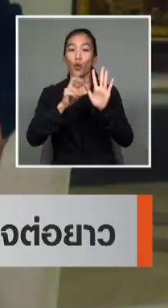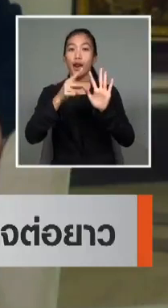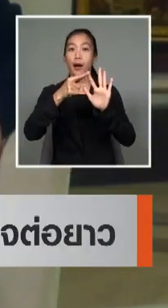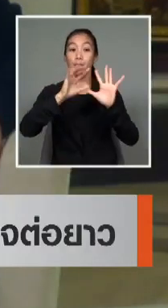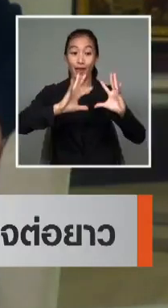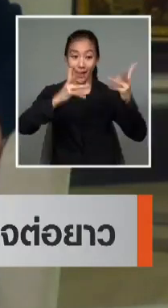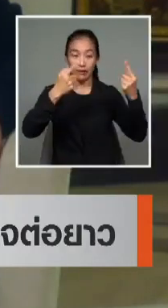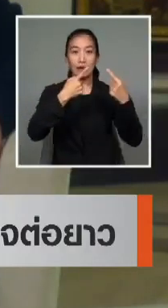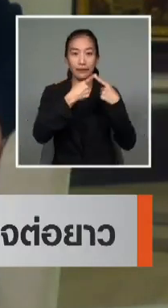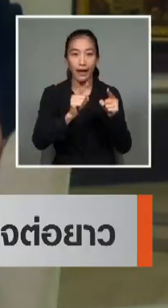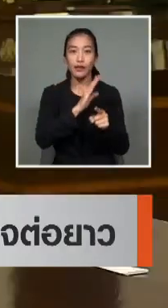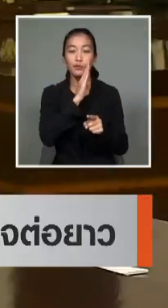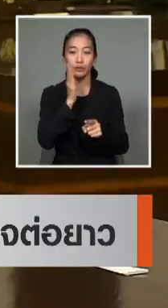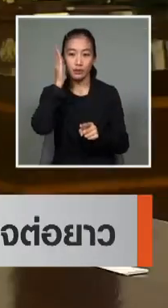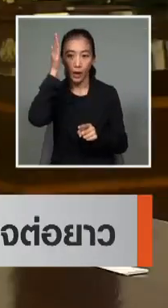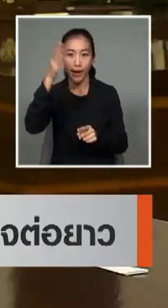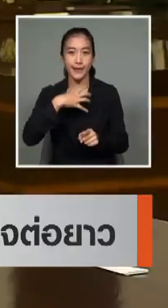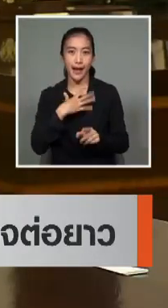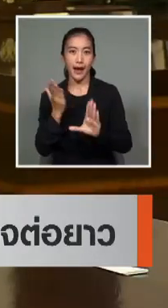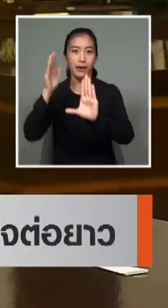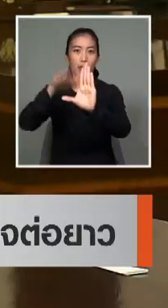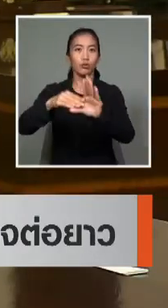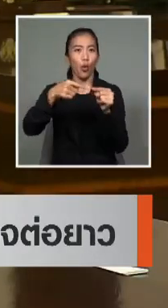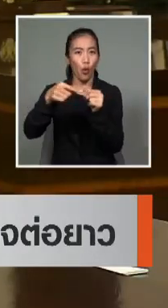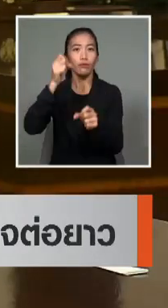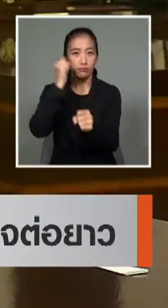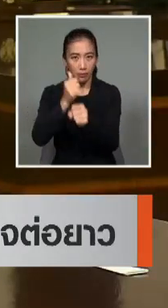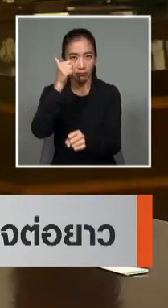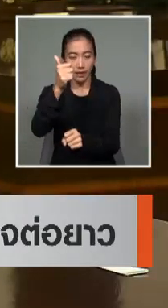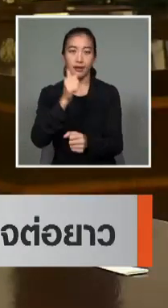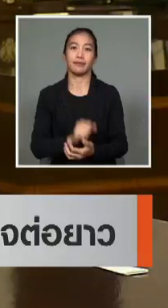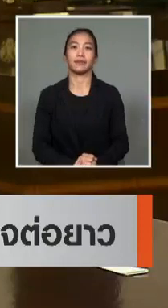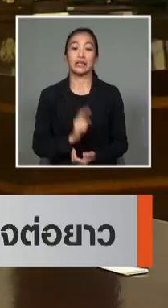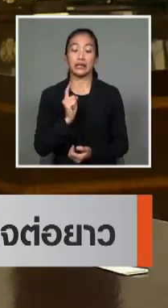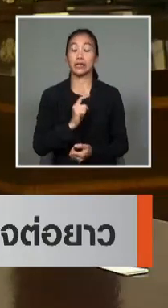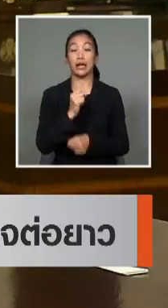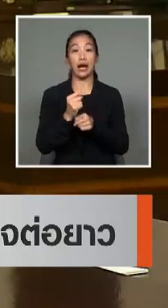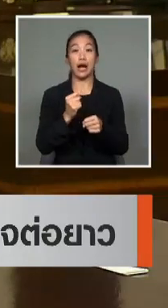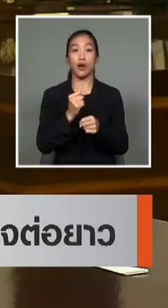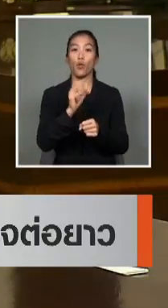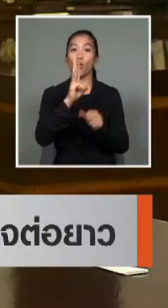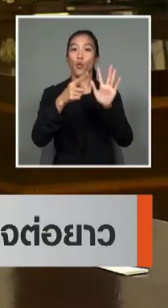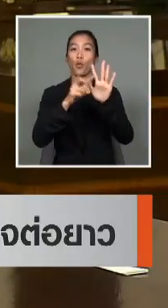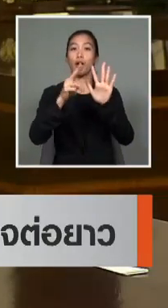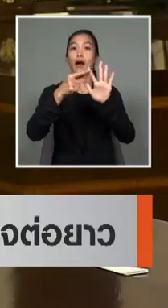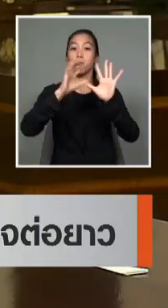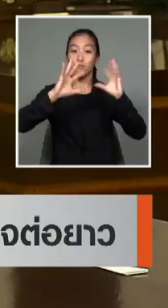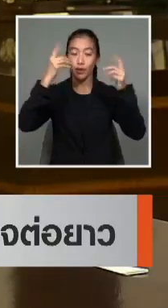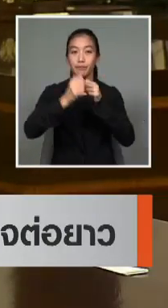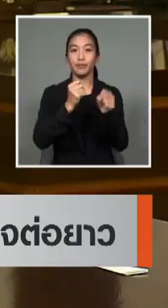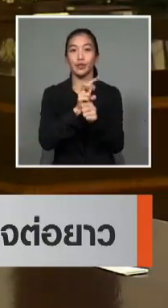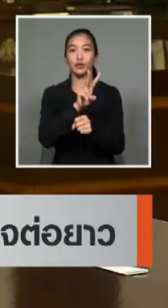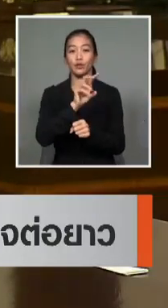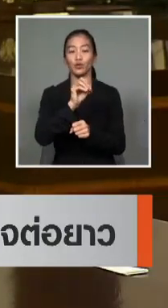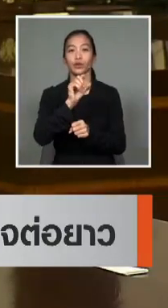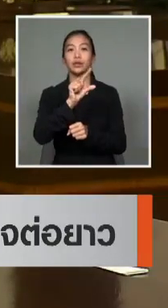บนี้ในปี2024ค่ะทำไมถึงต้องแก้นะคะเพราะว่าที่ผ่านมารัสเซียก็คล้ายๆกับสหรัฐนี่แหละค่ะกำหนดไว้ว่าประธาน